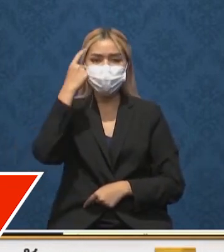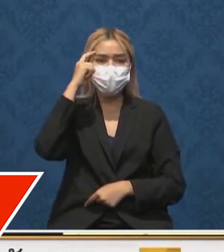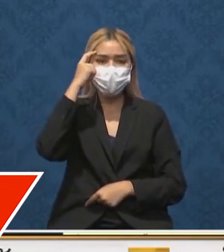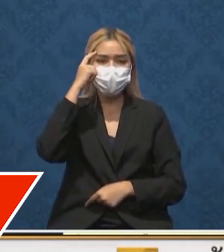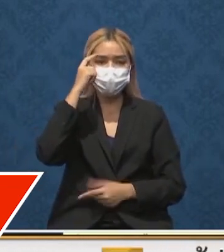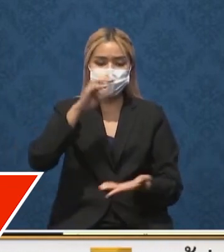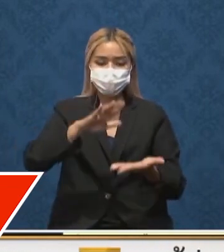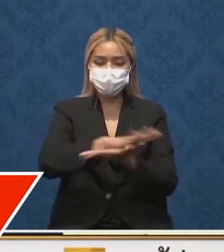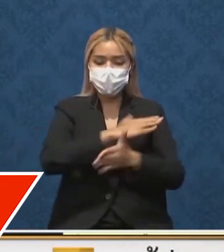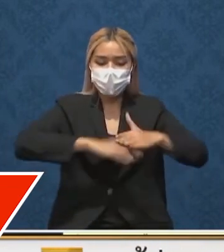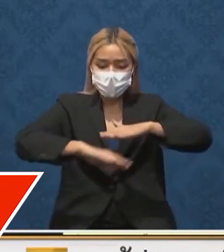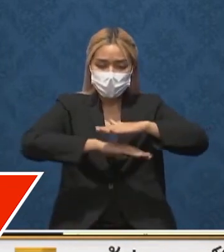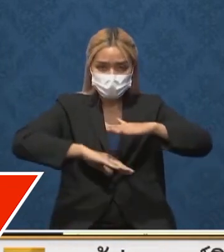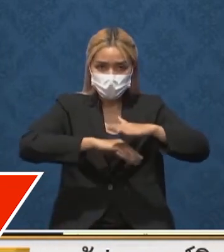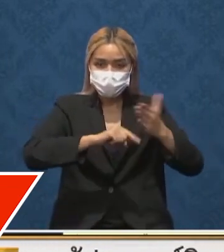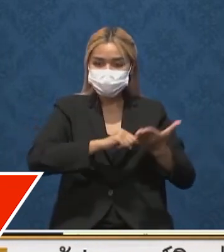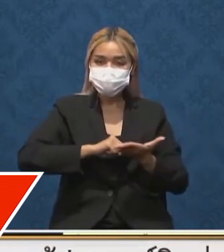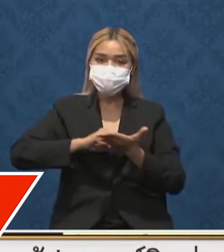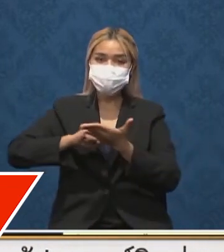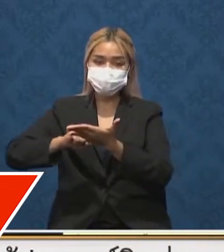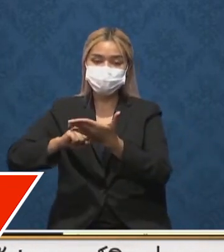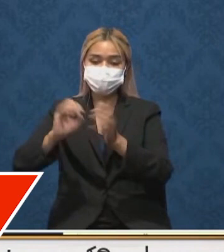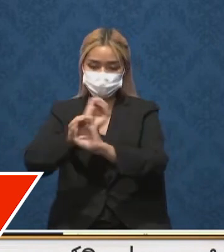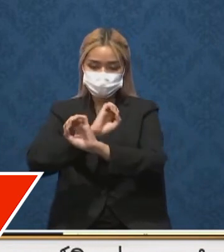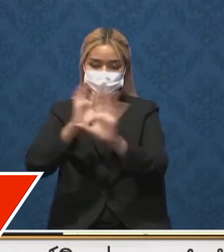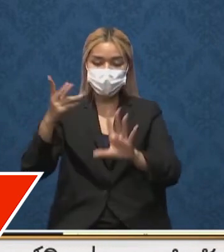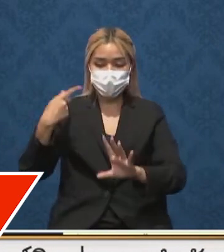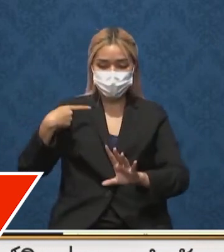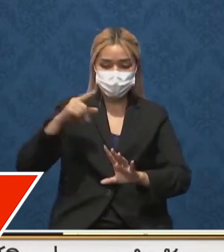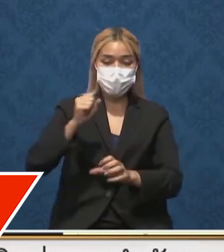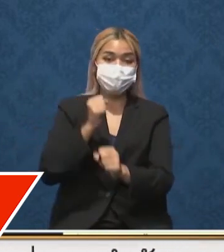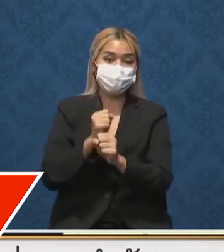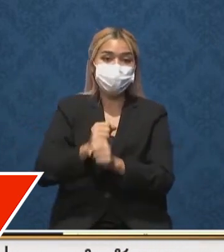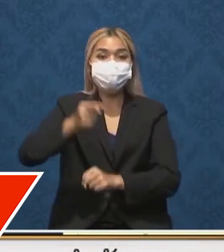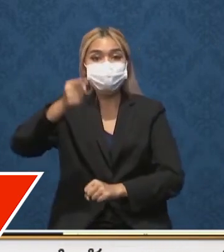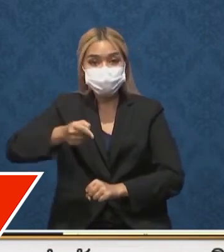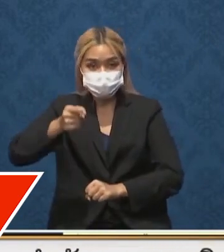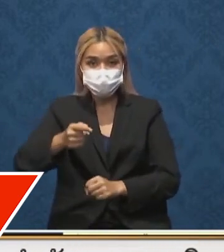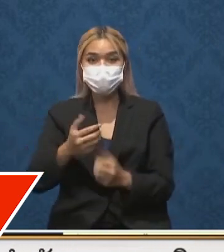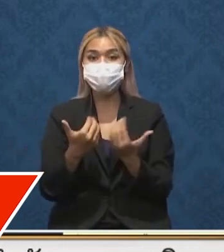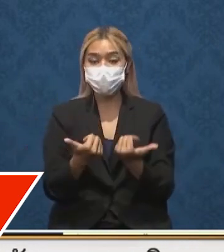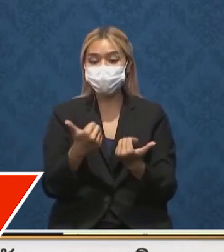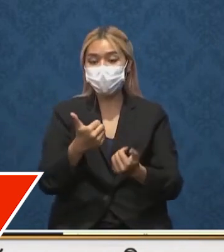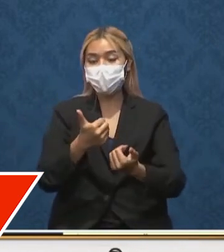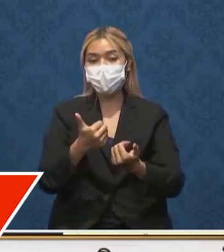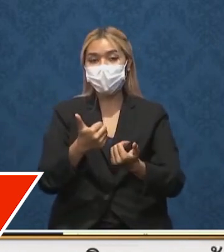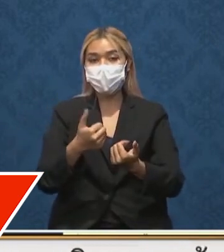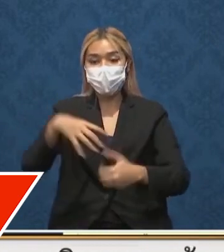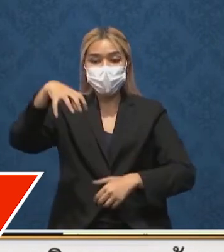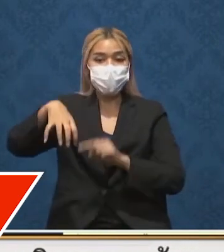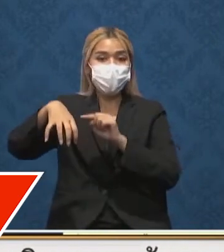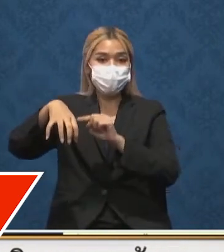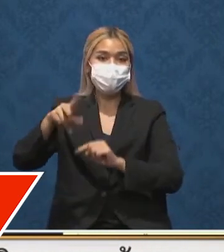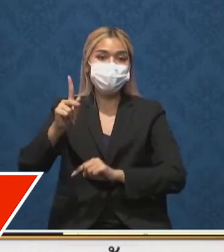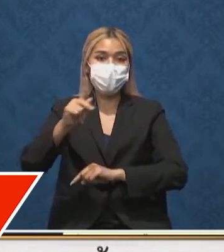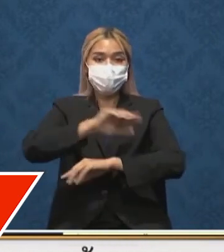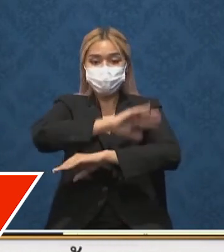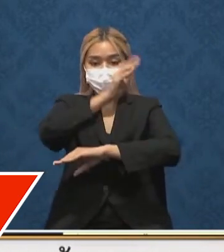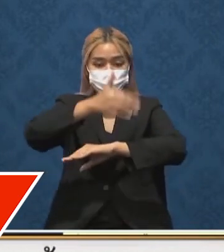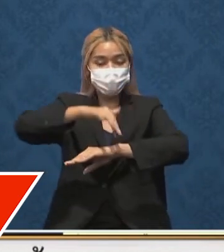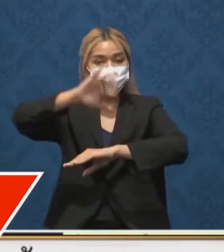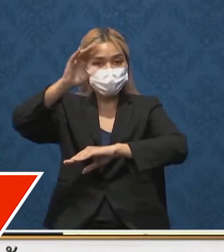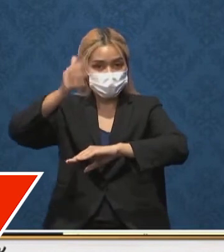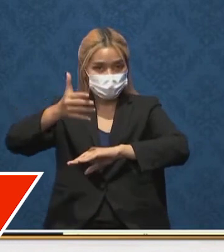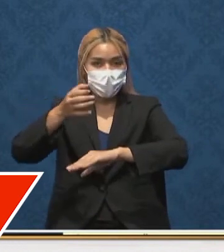ได้เข้าทำประโยชน์จริงๆเพราะฉะนั้นกรมอุทยานจึงฟ้องแล้วสุดท้ายเนี่ยหลาย